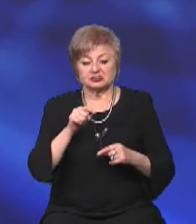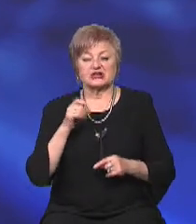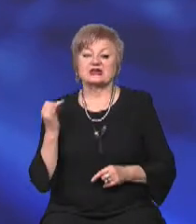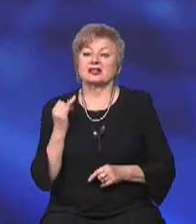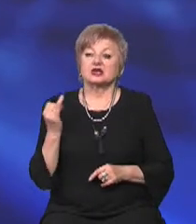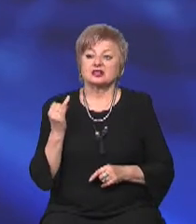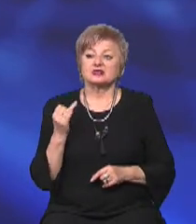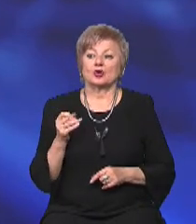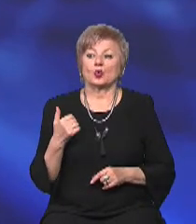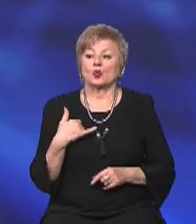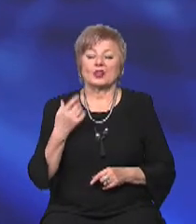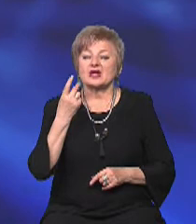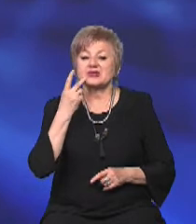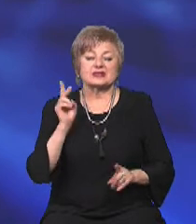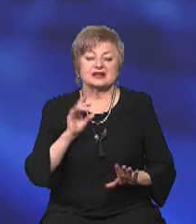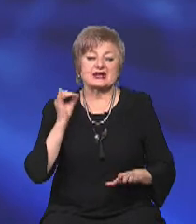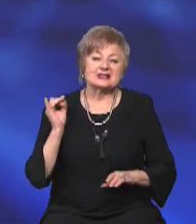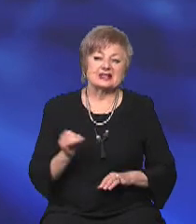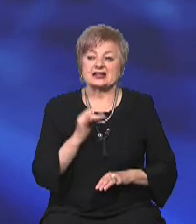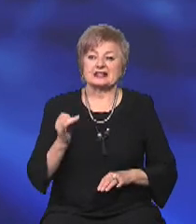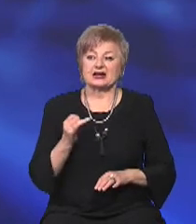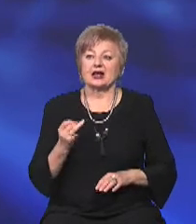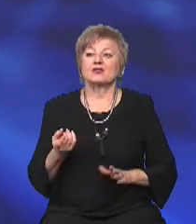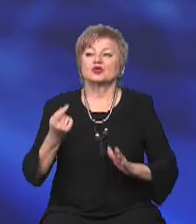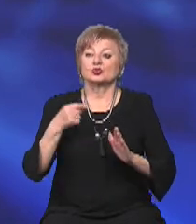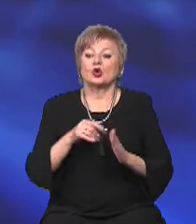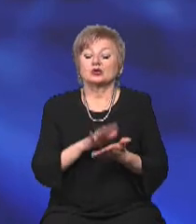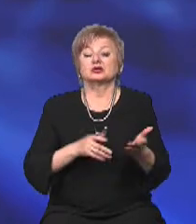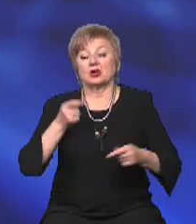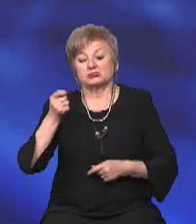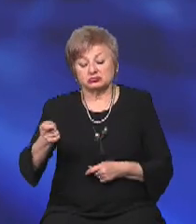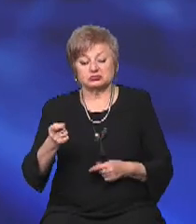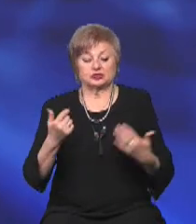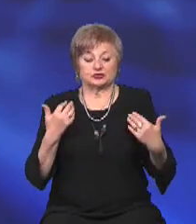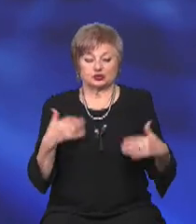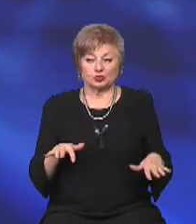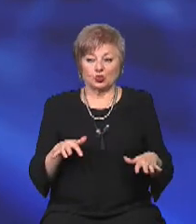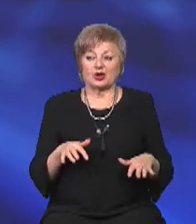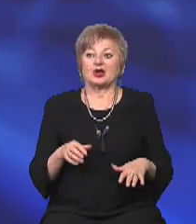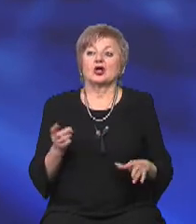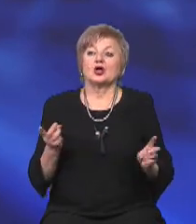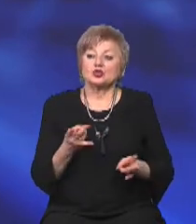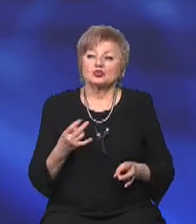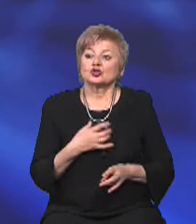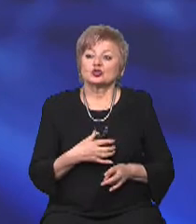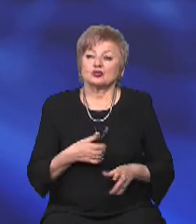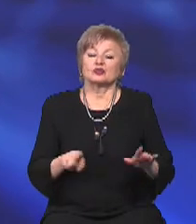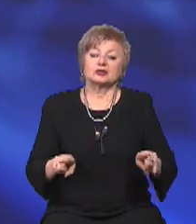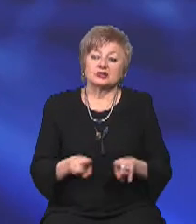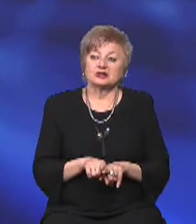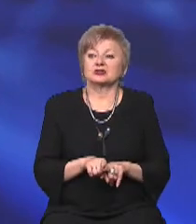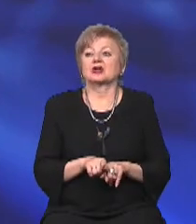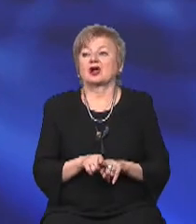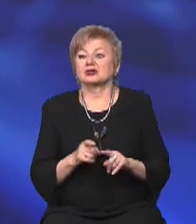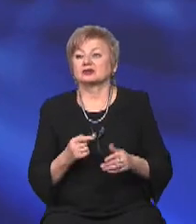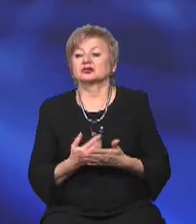нас не завжди автори зацікавлені в тому, вони подали проєкт і забули про нього. А тут важливо, щоб вони також проводили